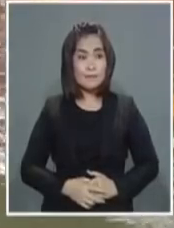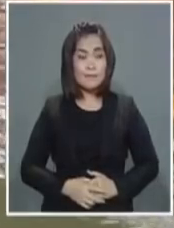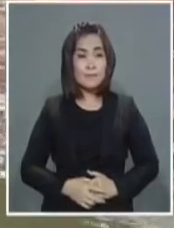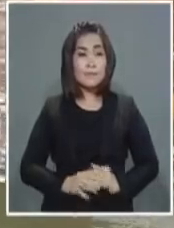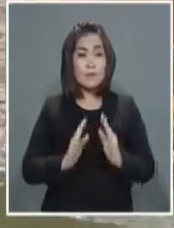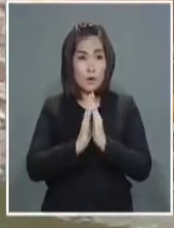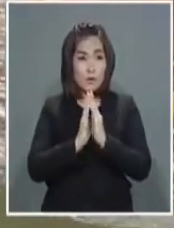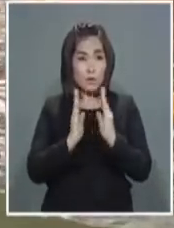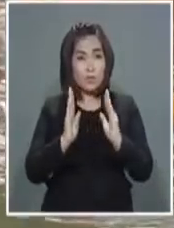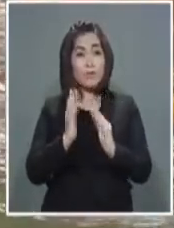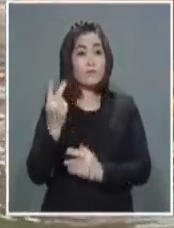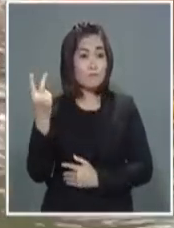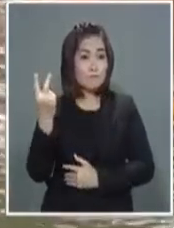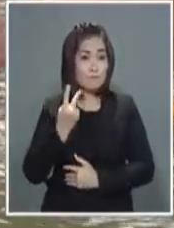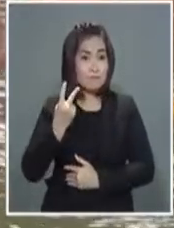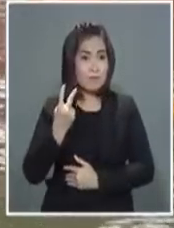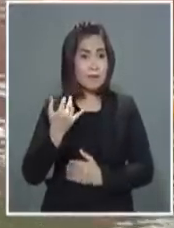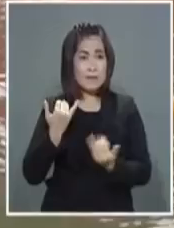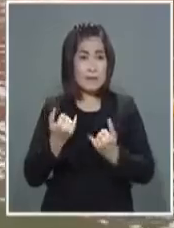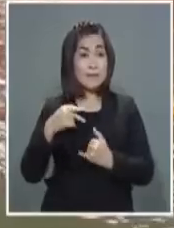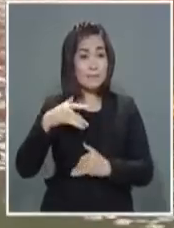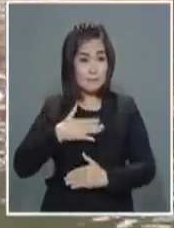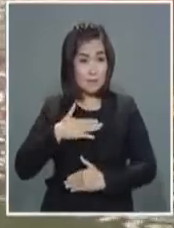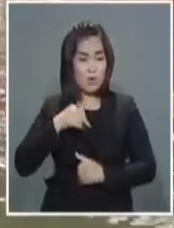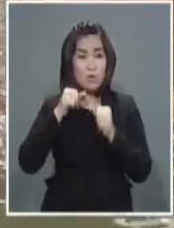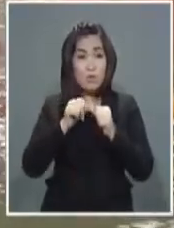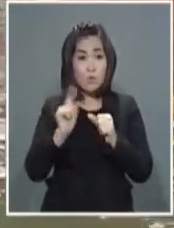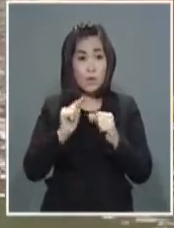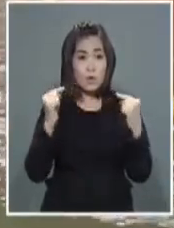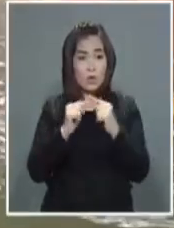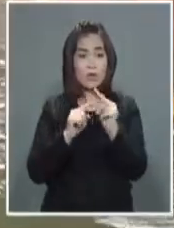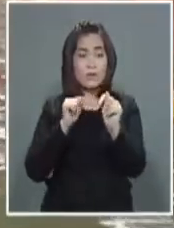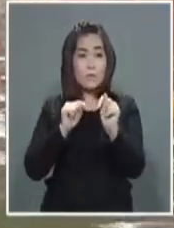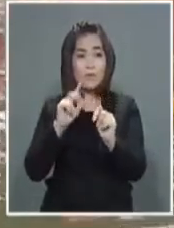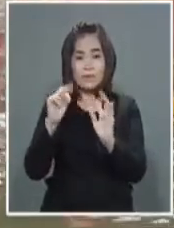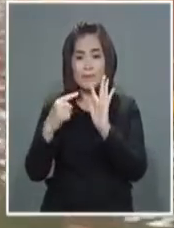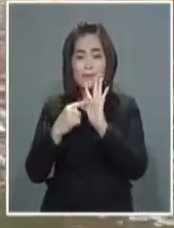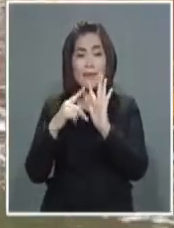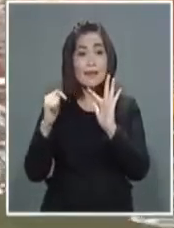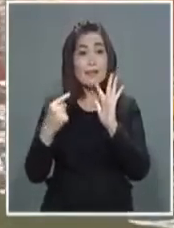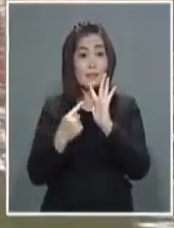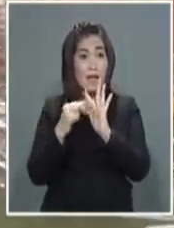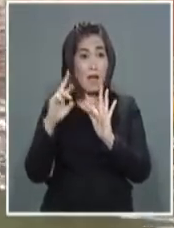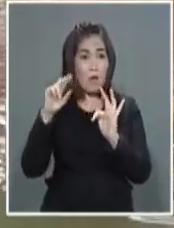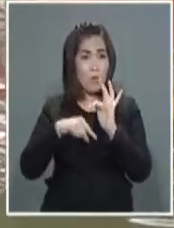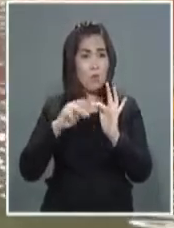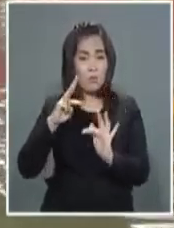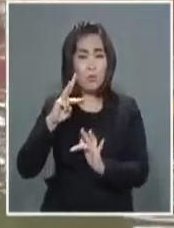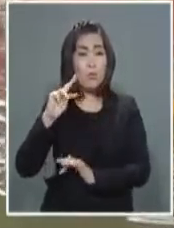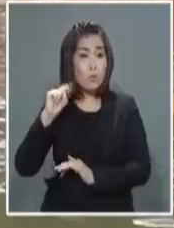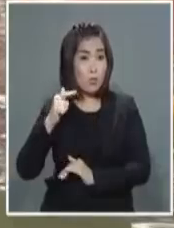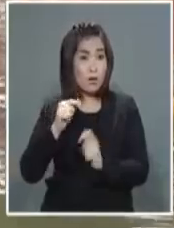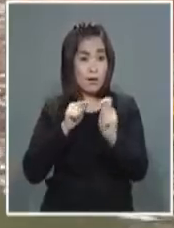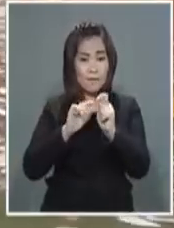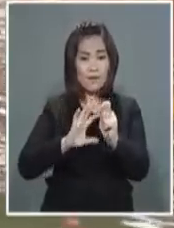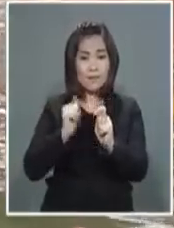ขอบคุณค่ะคุณกำพูคุณรัชนีคะจุดที่ดิฉันยืนรายงานอยู่ขณะนี้คือในพื้นที่ตำบลนาตาล่วงอำเภอเมืองจังหวัดตรังค่ะซึ่งแม้ว่าตั้งแต่ช่วงเช้าที่ผ่านม